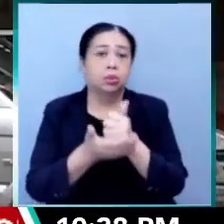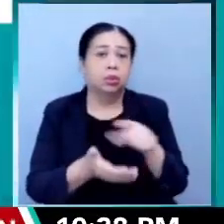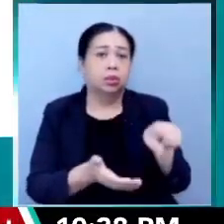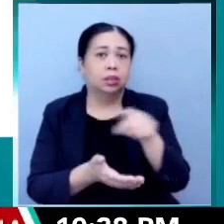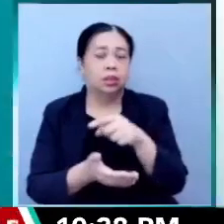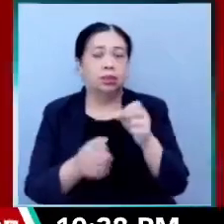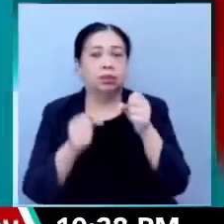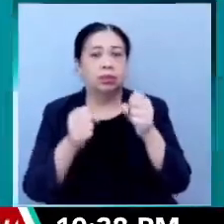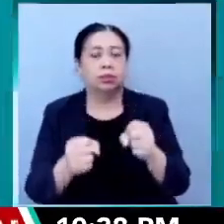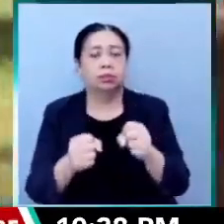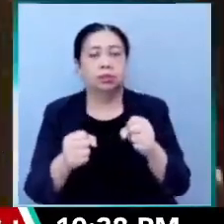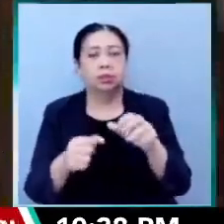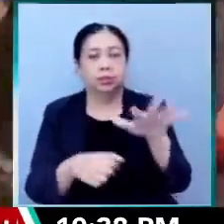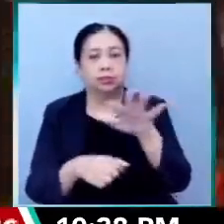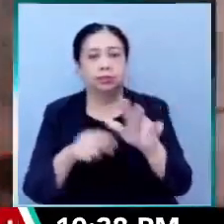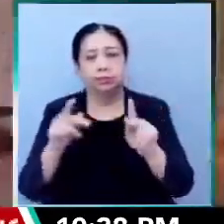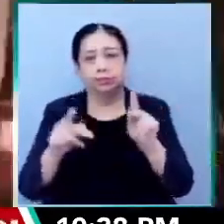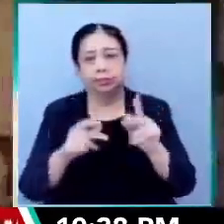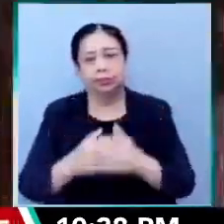dweller.